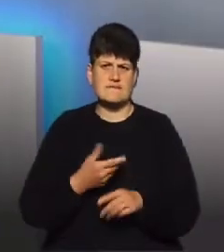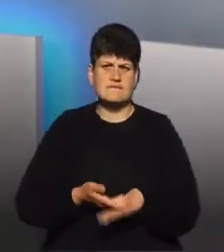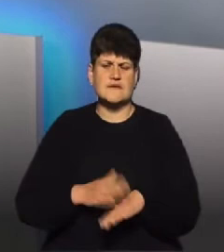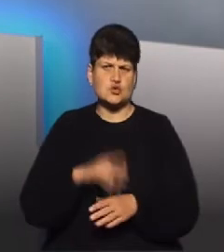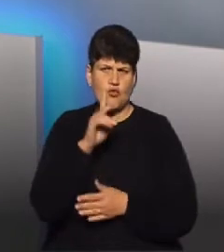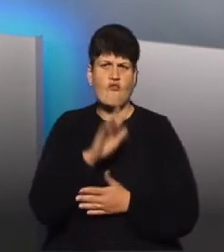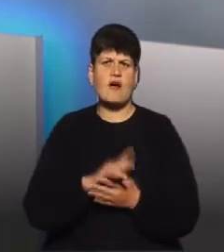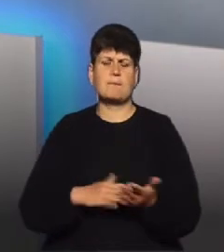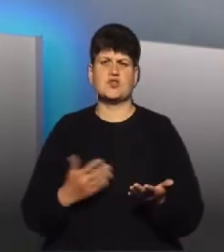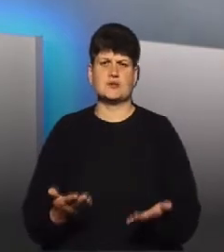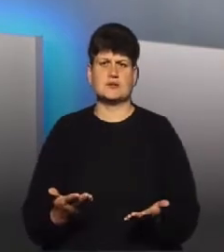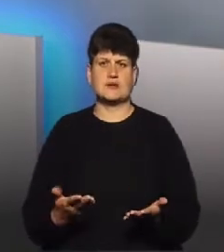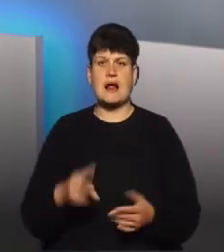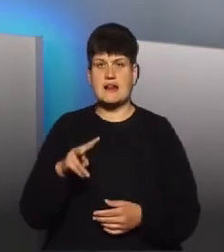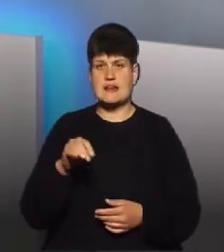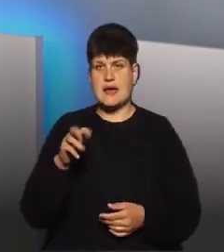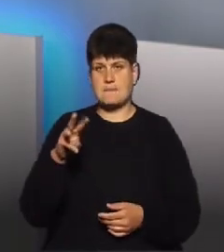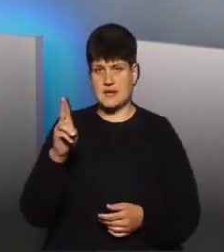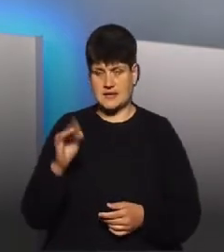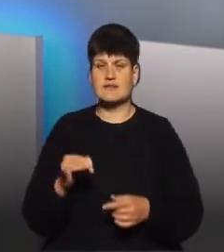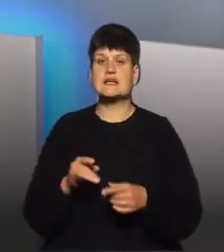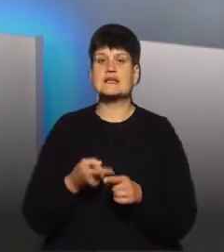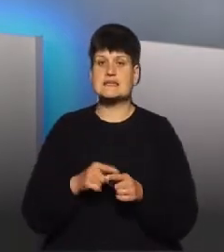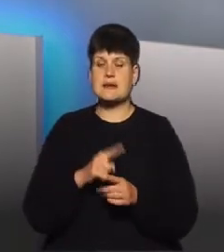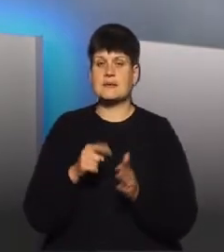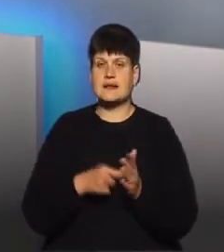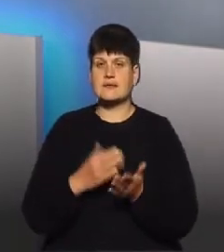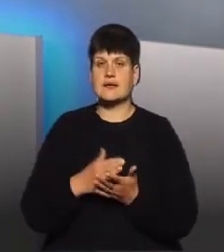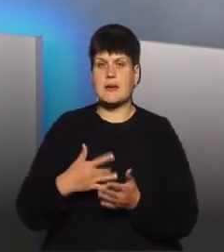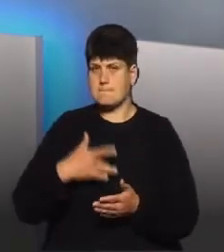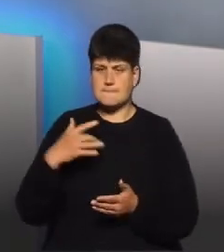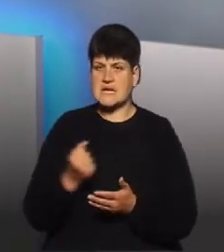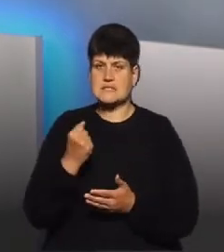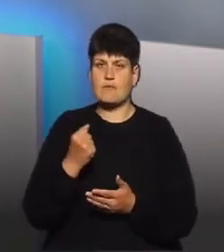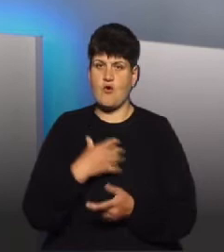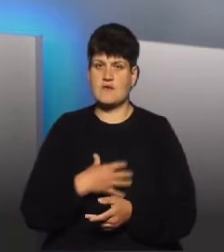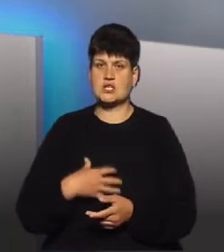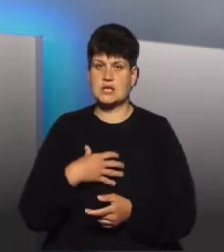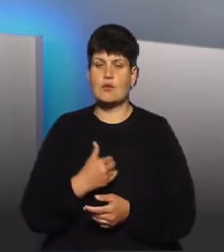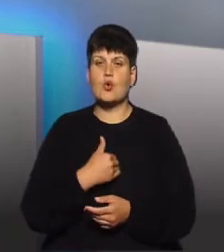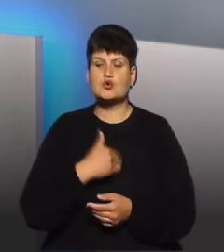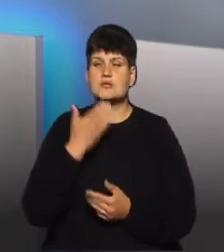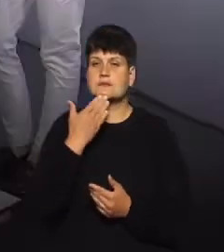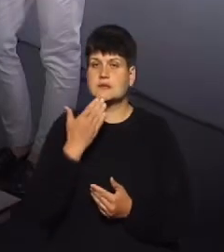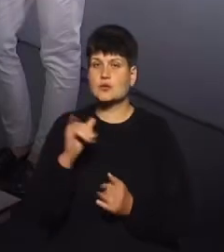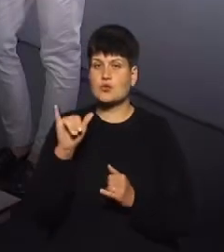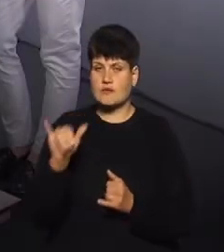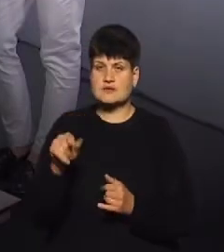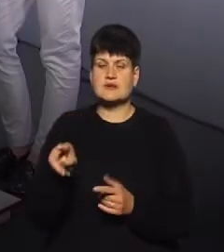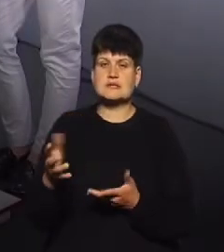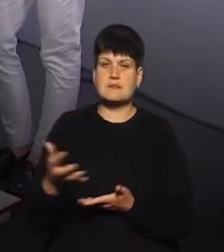для лемків це принципове питання і це важливо. Пані Ірино, я про цифру хочу уточнити. Ви теж збираєте тепер 25 тисяч